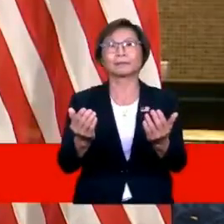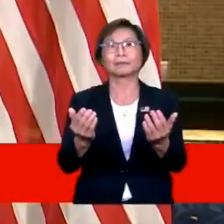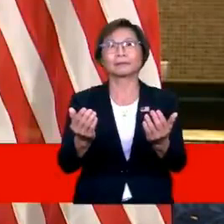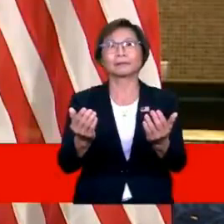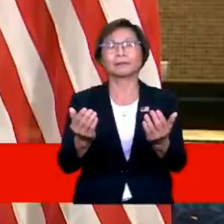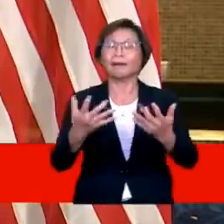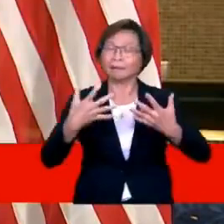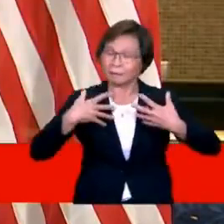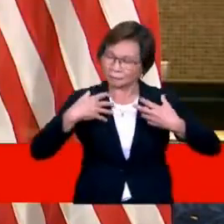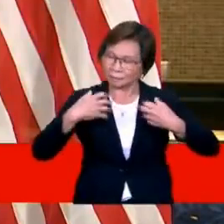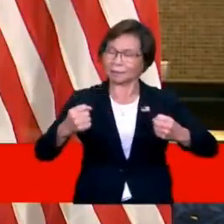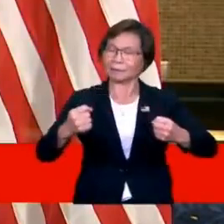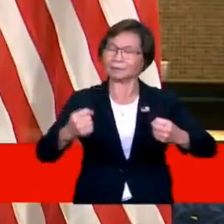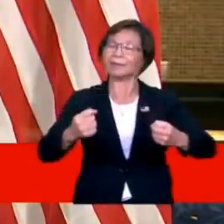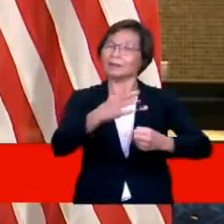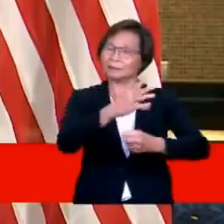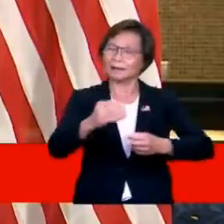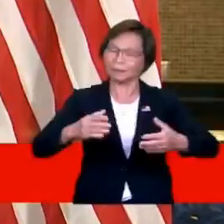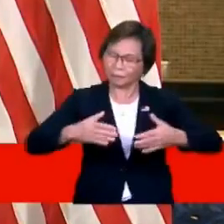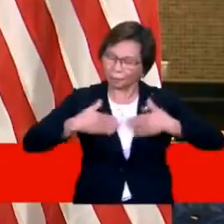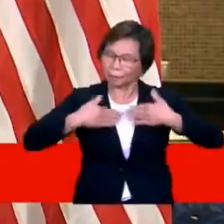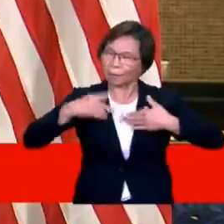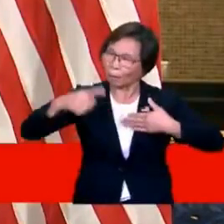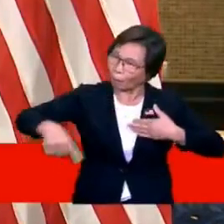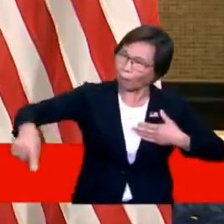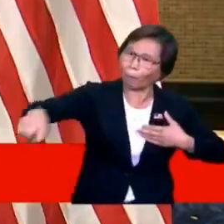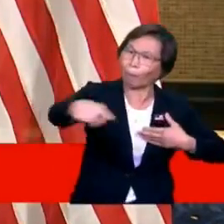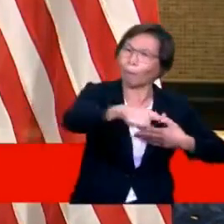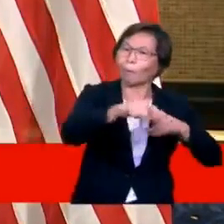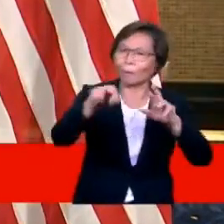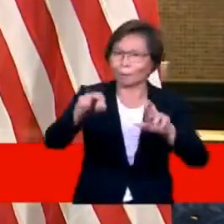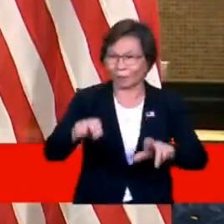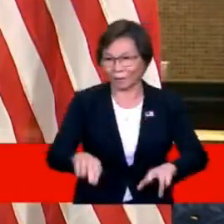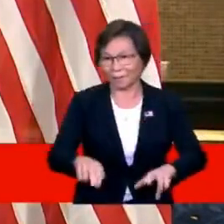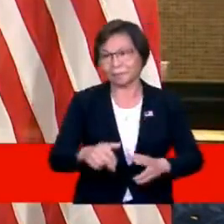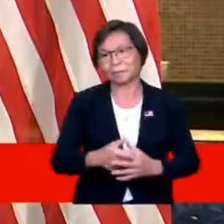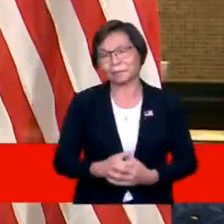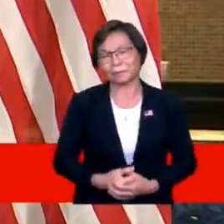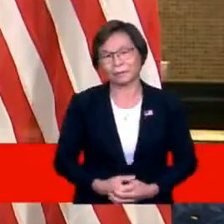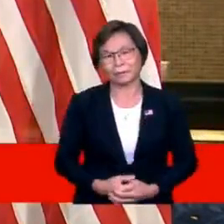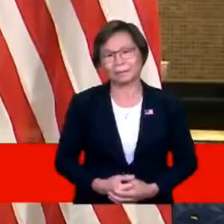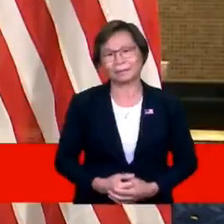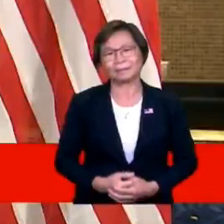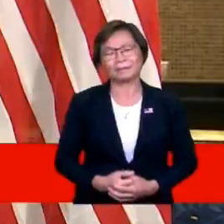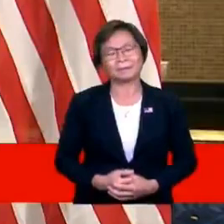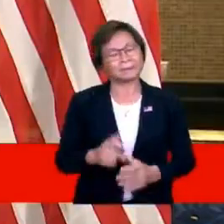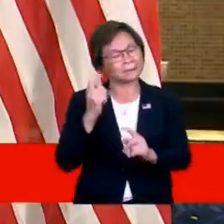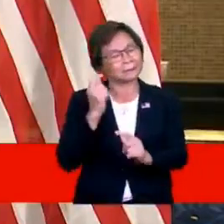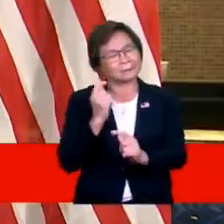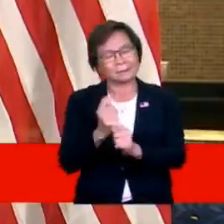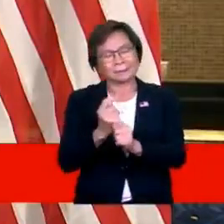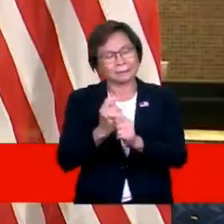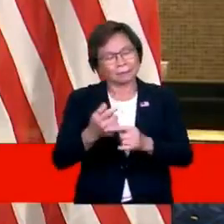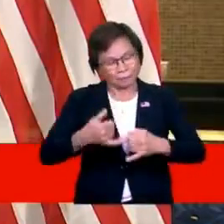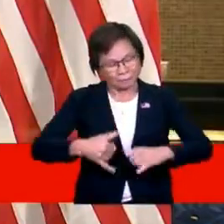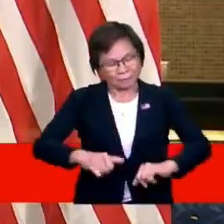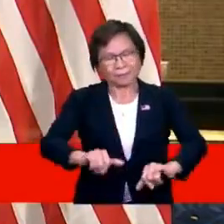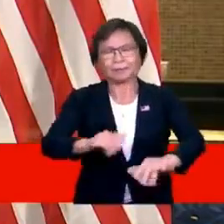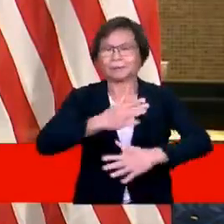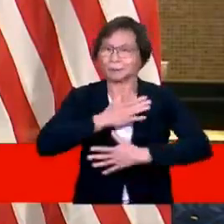kesehatan dan kesejahteraan anda semua Hai kekal berenang